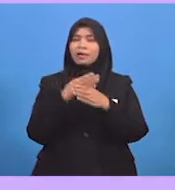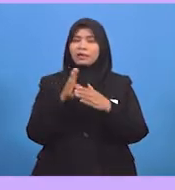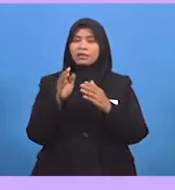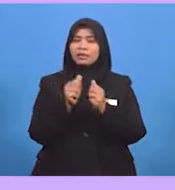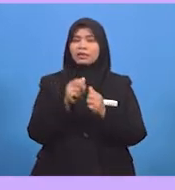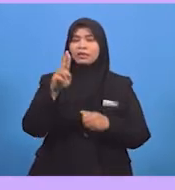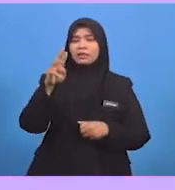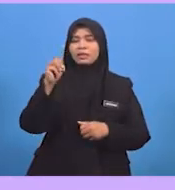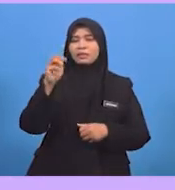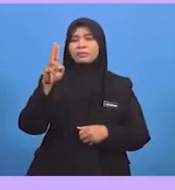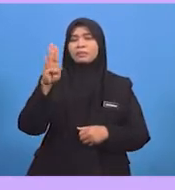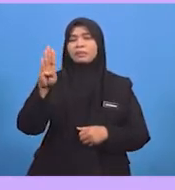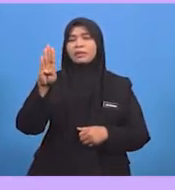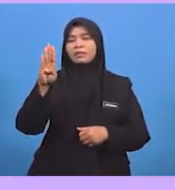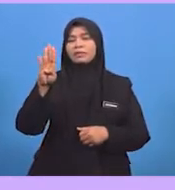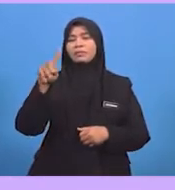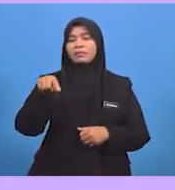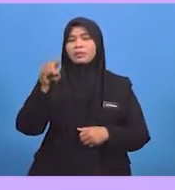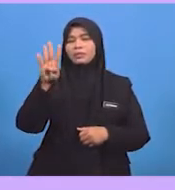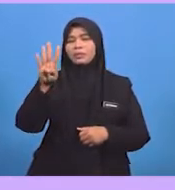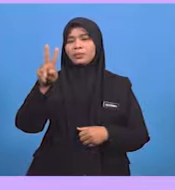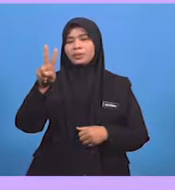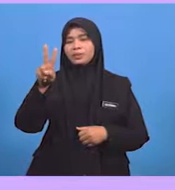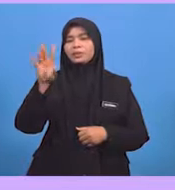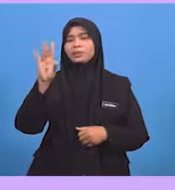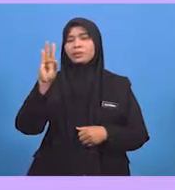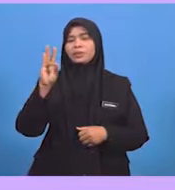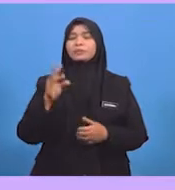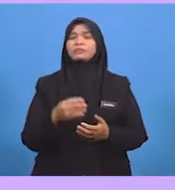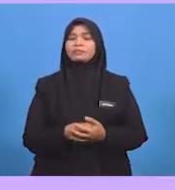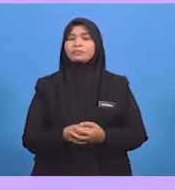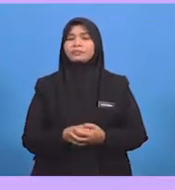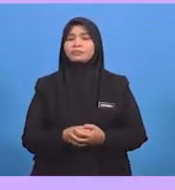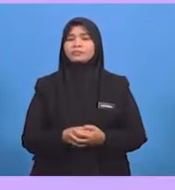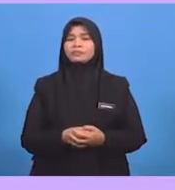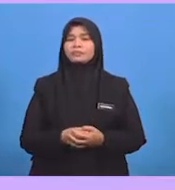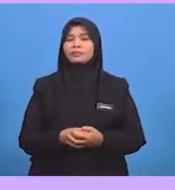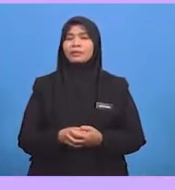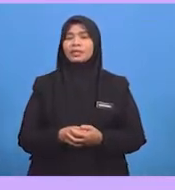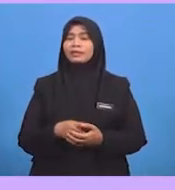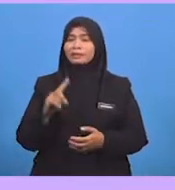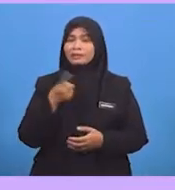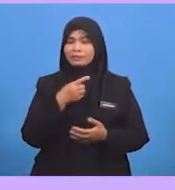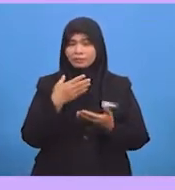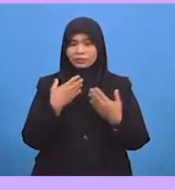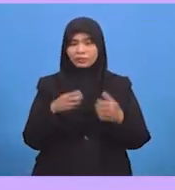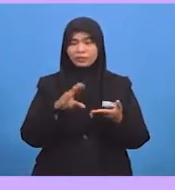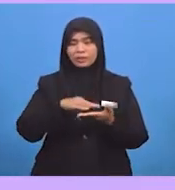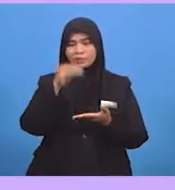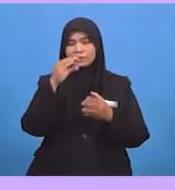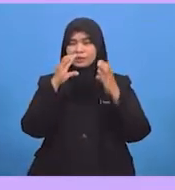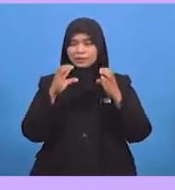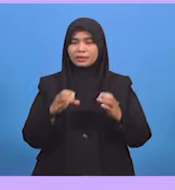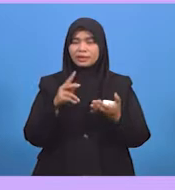RM4.27 sama dengan USD 205 juta. Senang kan? Kita sudah belajar